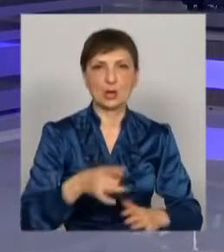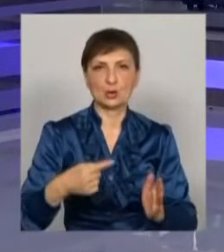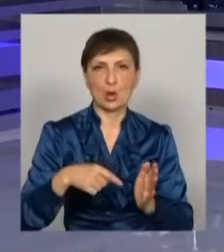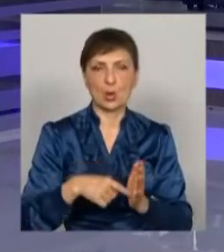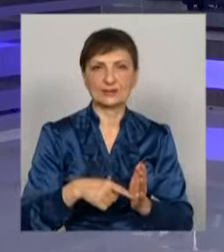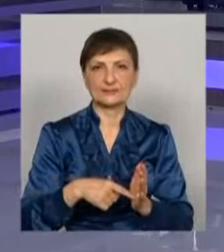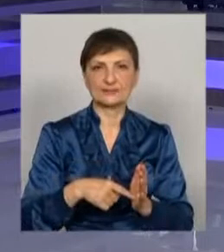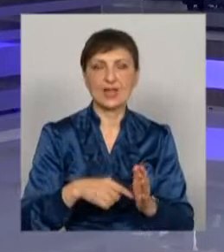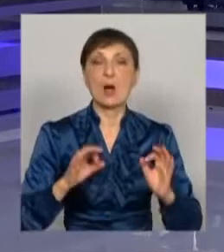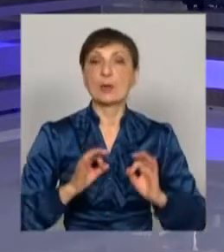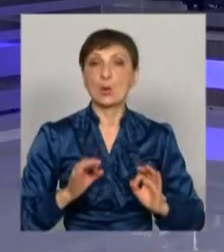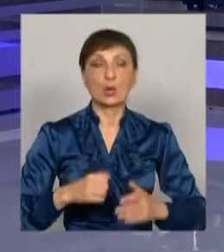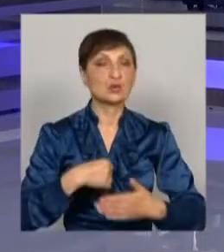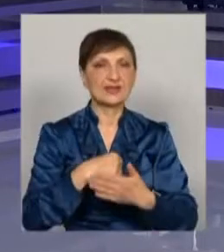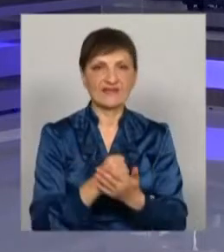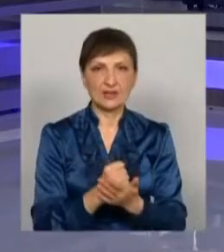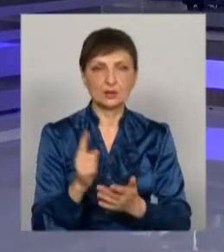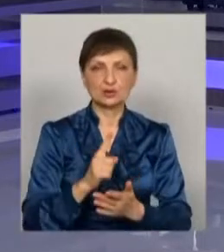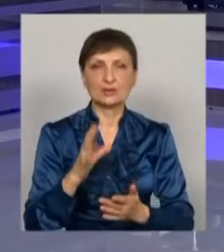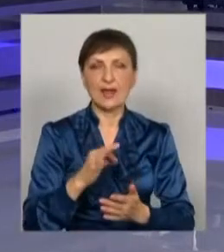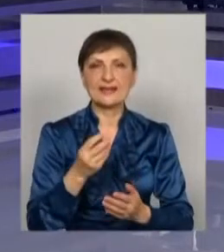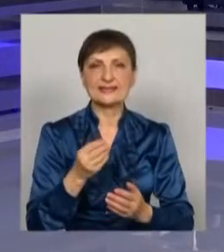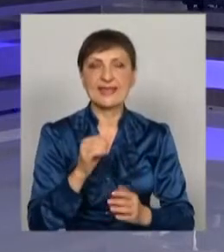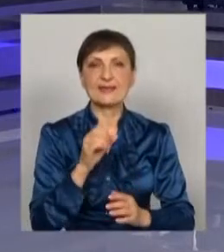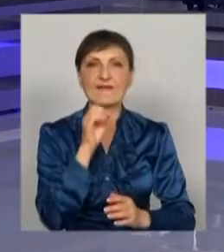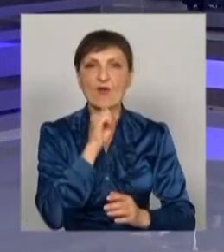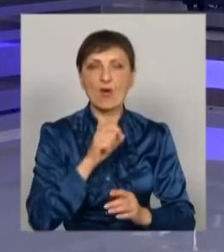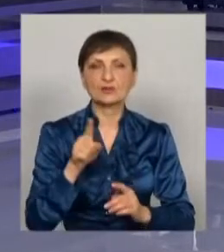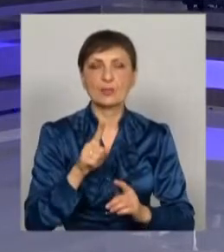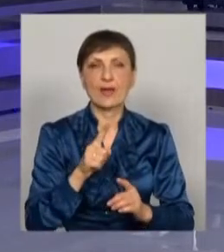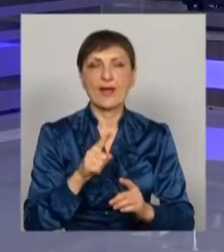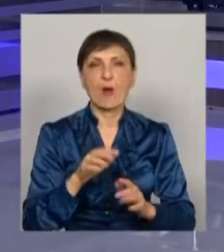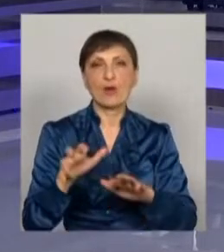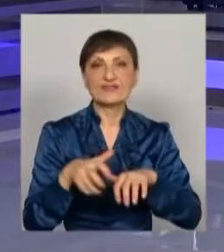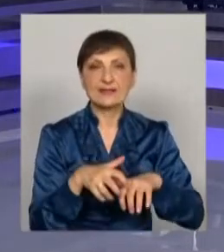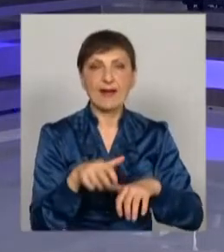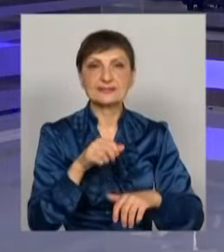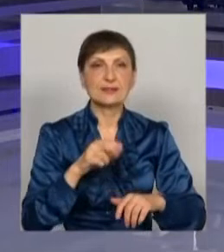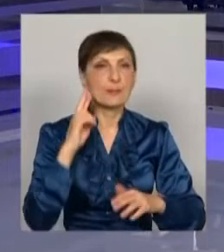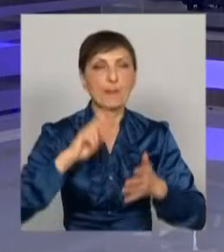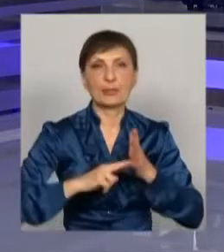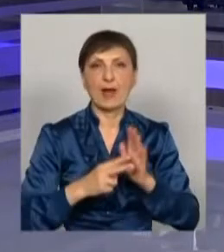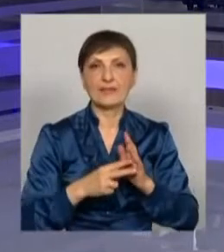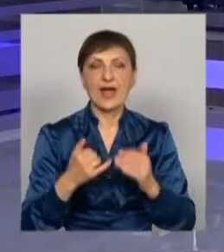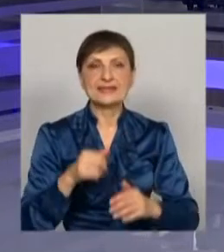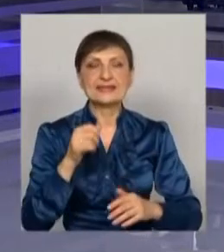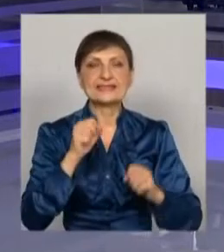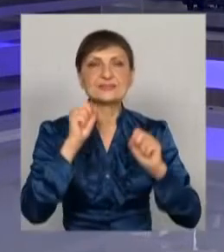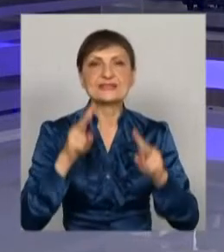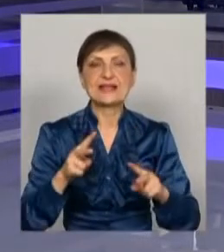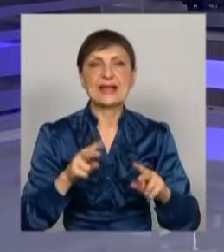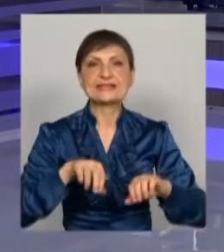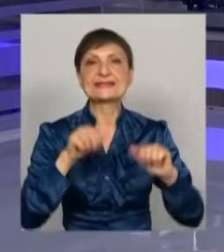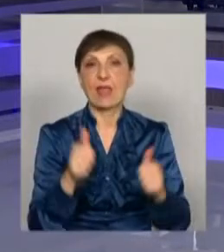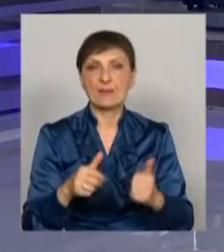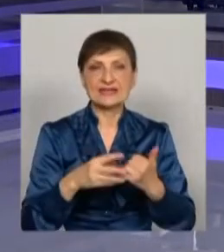мегаполиса. Прокуроры установили, что для увода этого имущества от конфискации преступники реализовали серую схему. Земельные